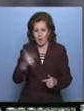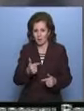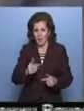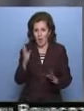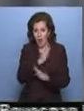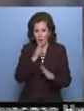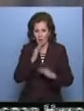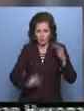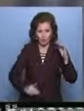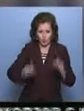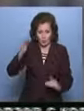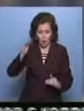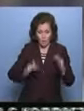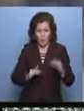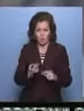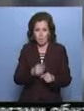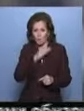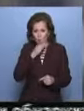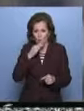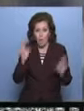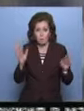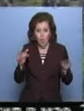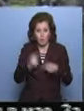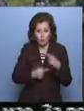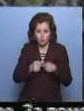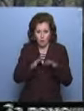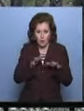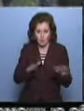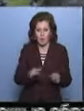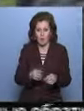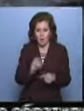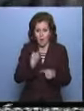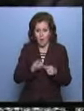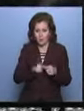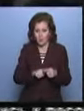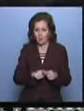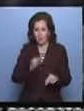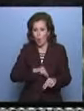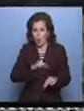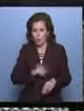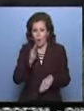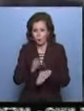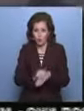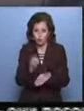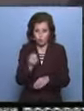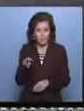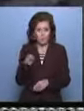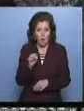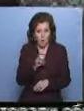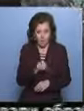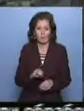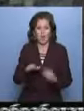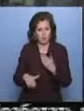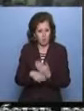поясняют лесники. Многочисленное потомство бабочек из семейства пяденец Вячеслав Николаев с коллегами обнаружил еще в мае. За помощью